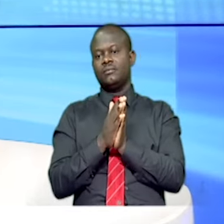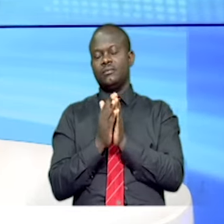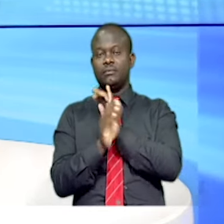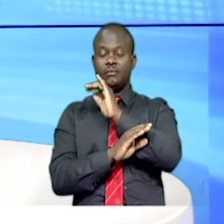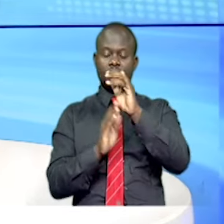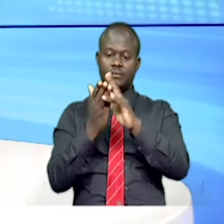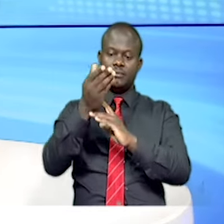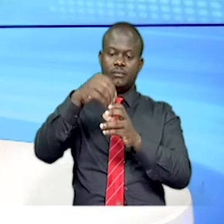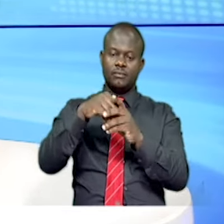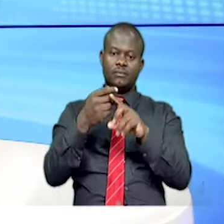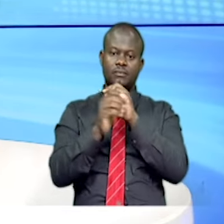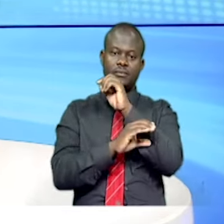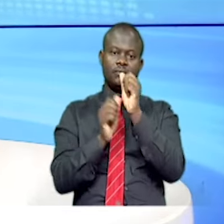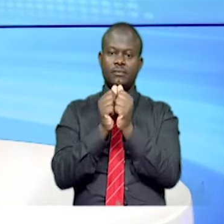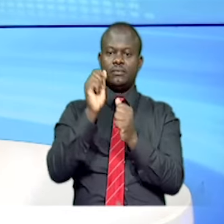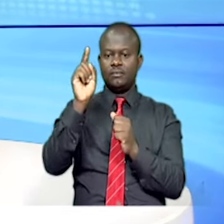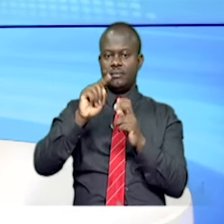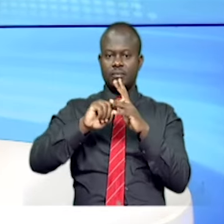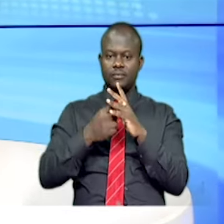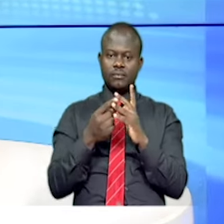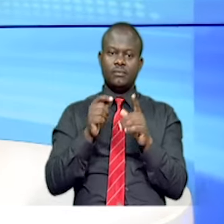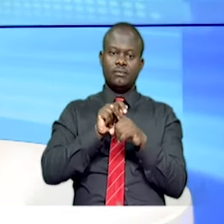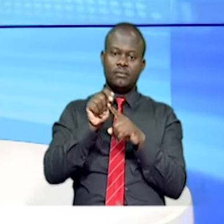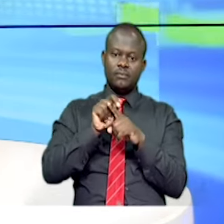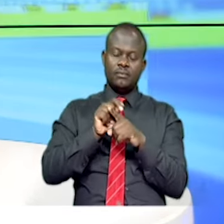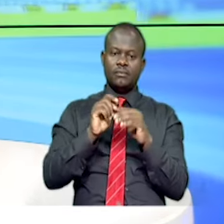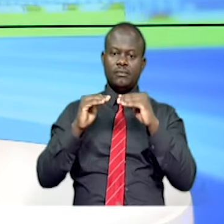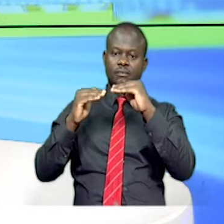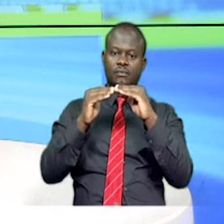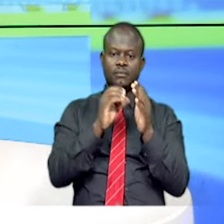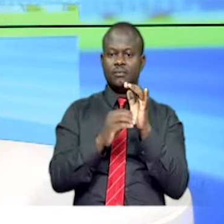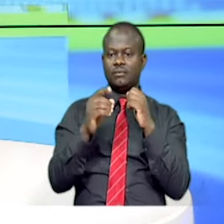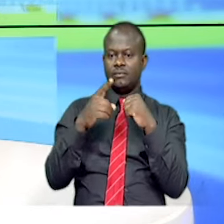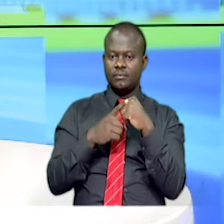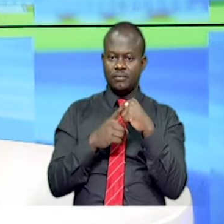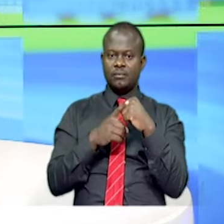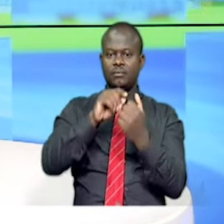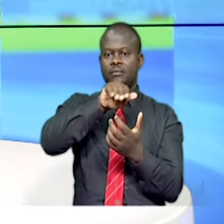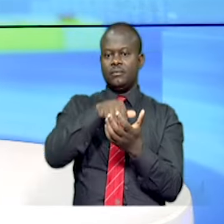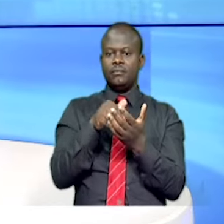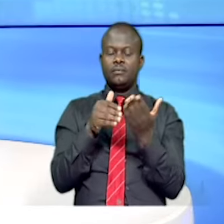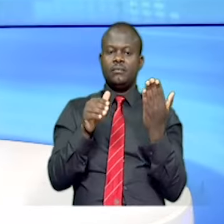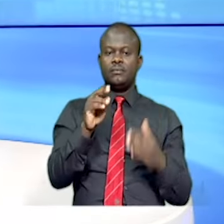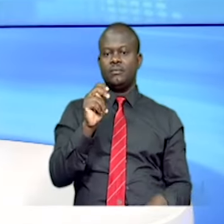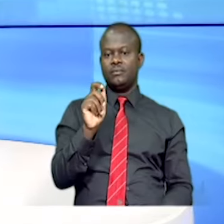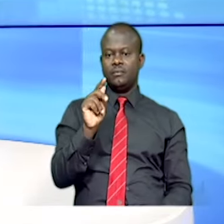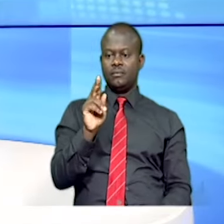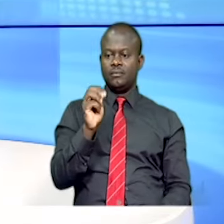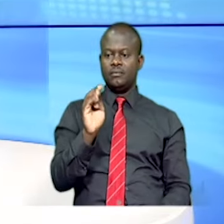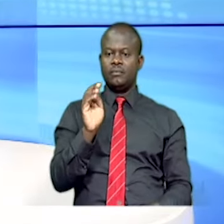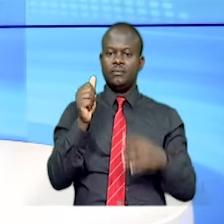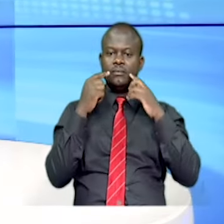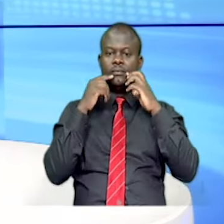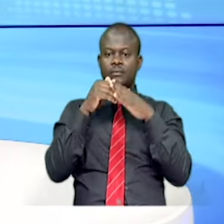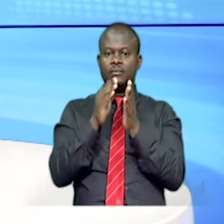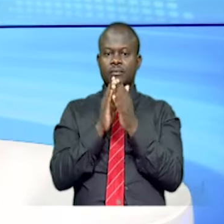cyanyuzemo baturutse mu bihugu 11 batangiye itorero urungano icyiciro cya gatandatu mu kigo cy'ubutore cya Nkumba bakaba bavuga ko